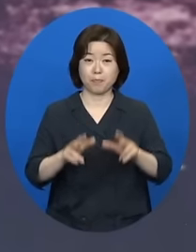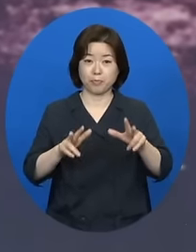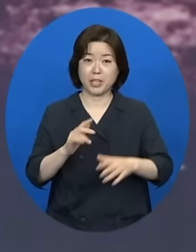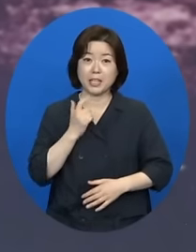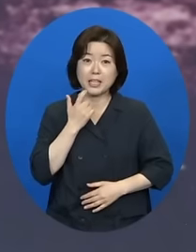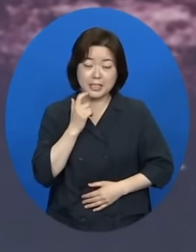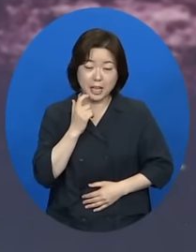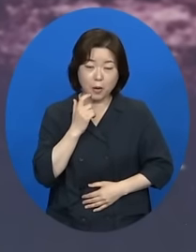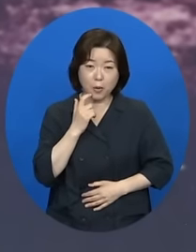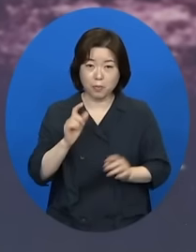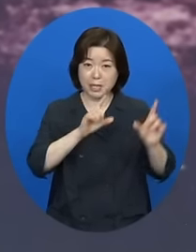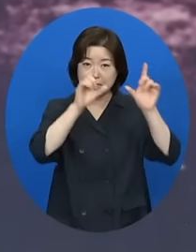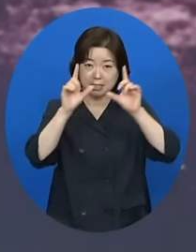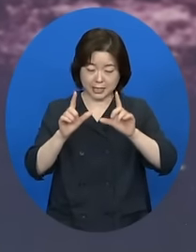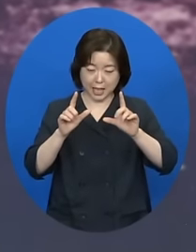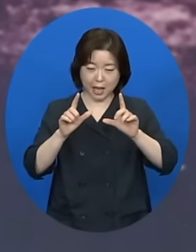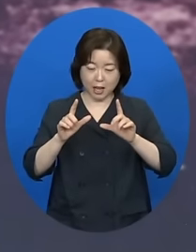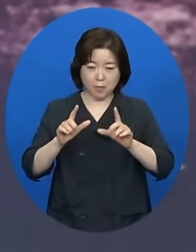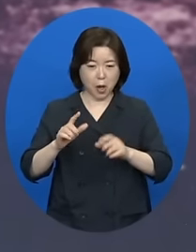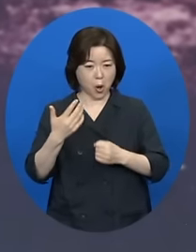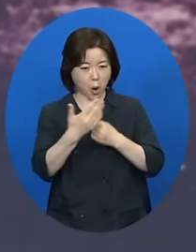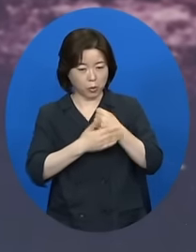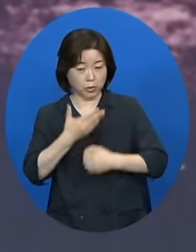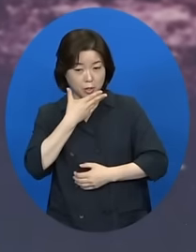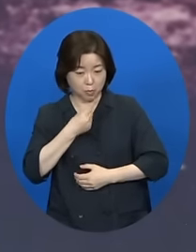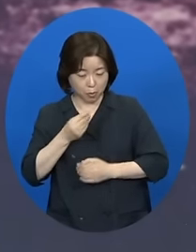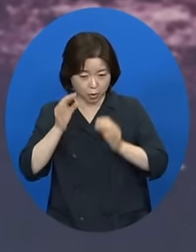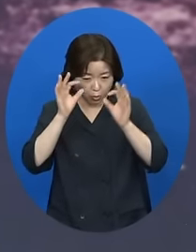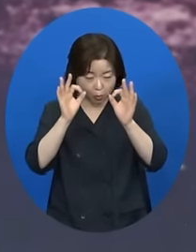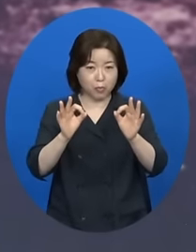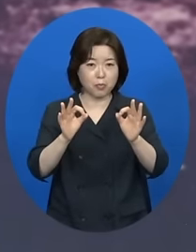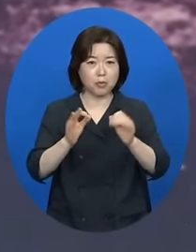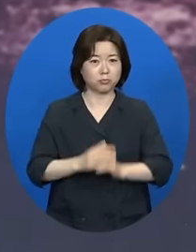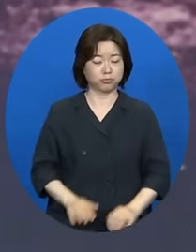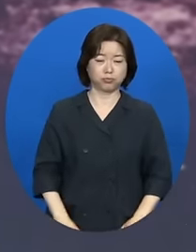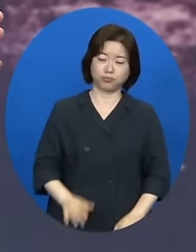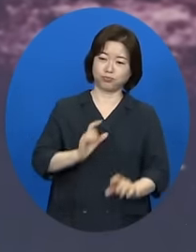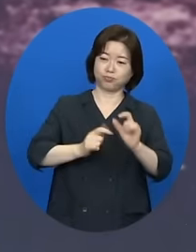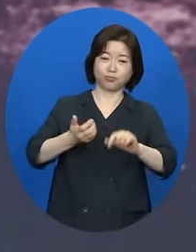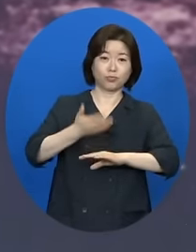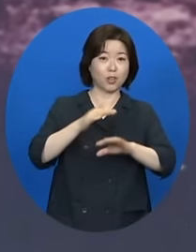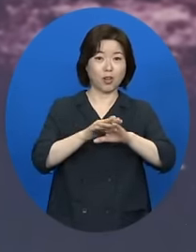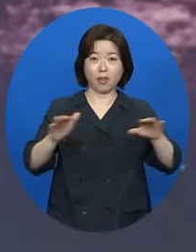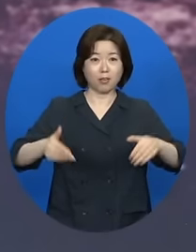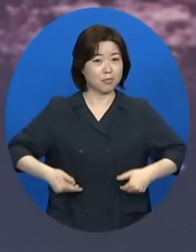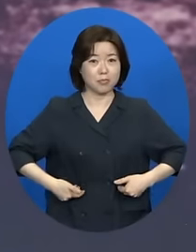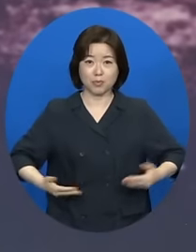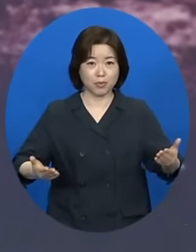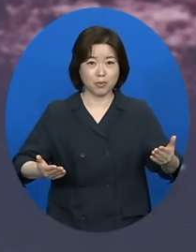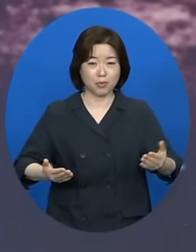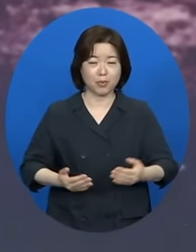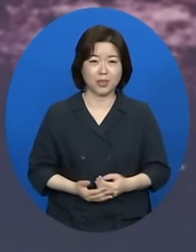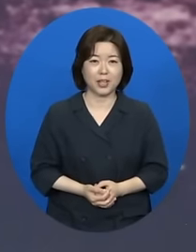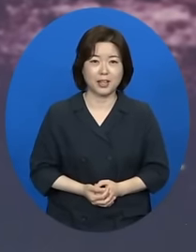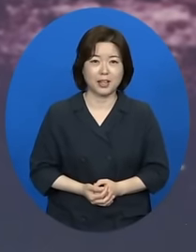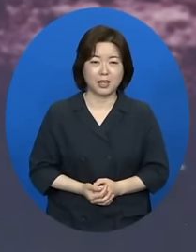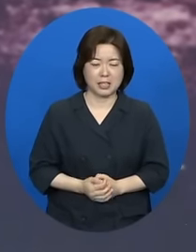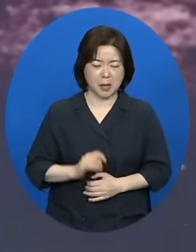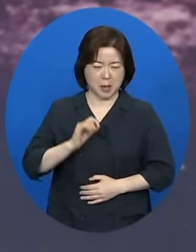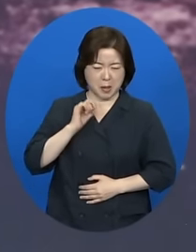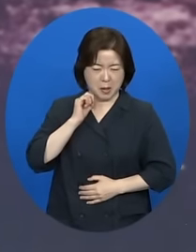삶에 부어주신 하나님의 은혜와 복만 보면 더 이상 해결할 문제는 이제 없는 것 같아요. 굳이